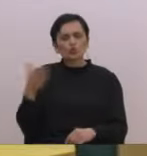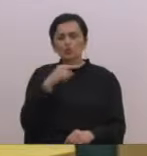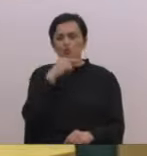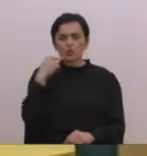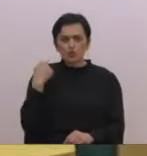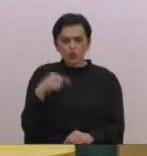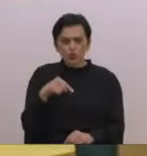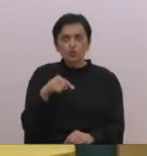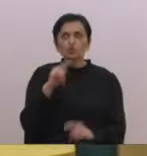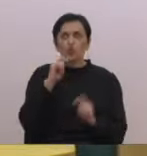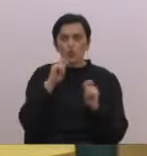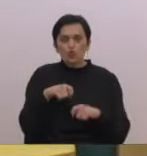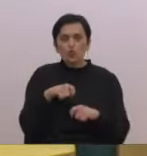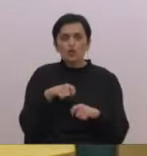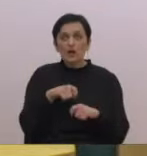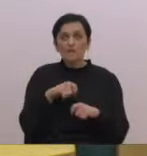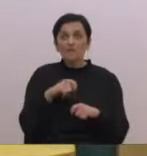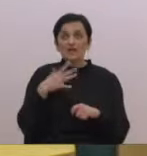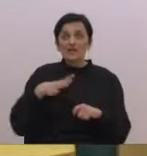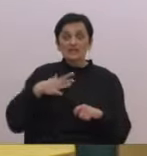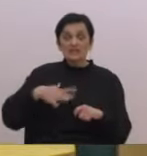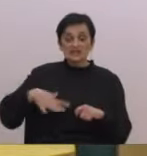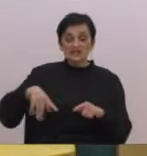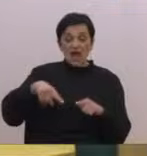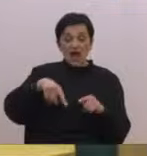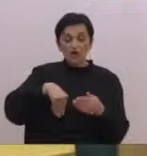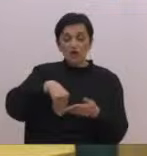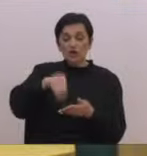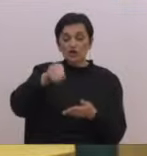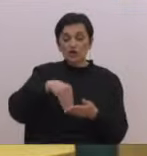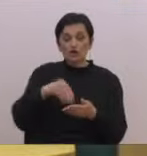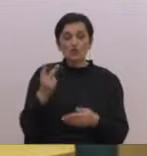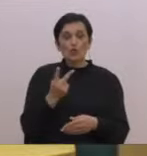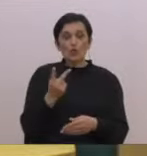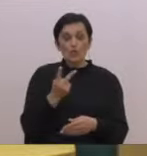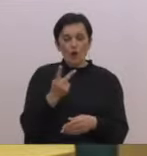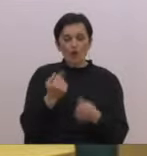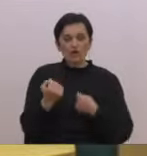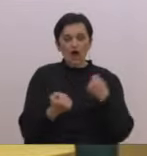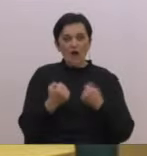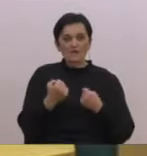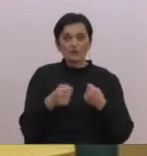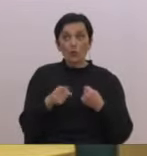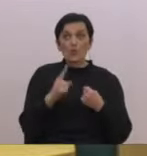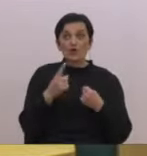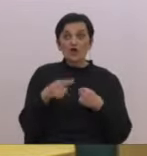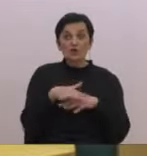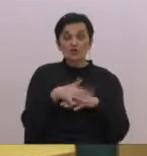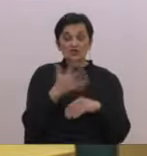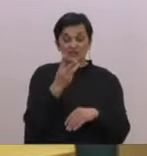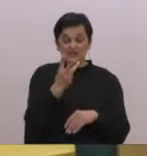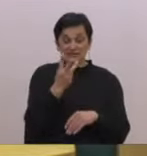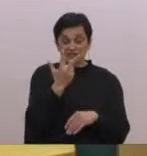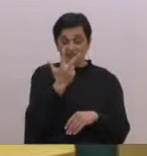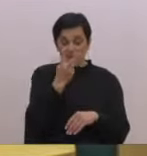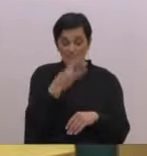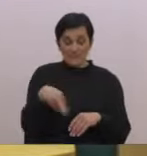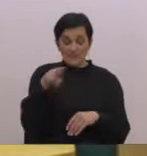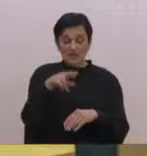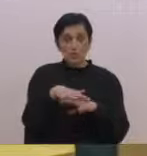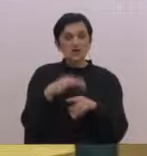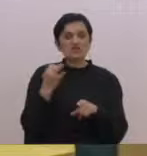Ruseti, Ukrainats, qvela sakartvelodan qidulobs meurad avtomobilebs. Zato ar sheileba, ro es bazari, 3 miliardiani bazari,